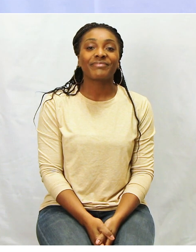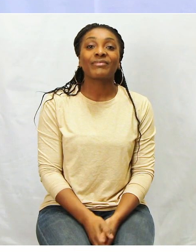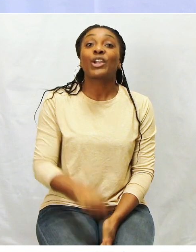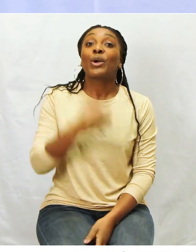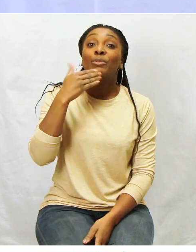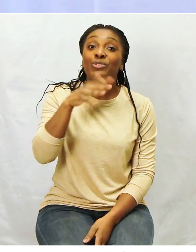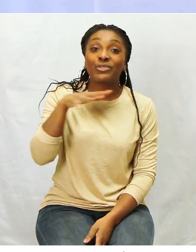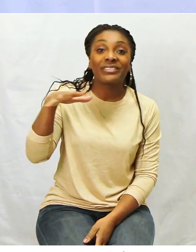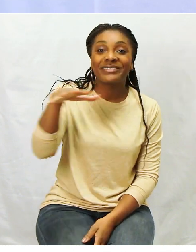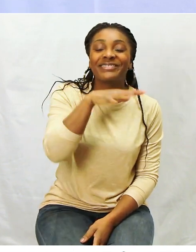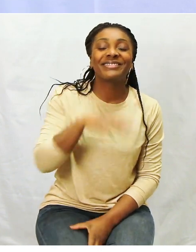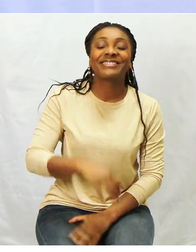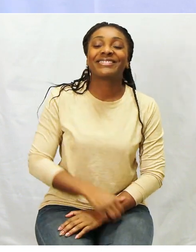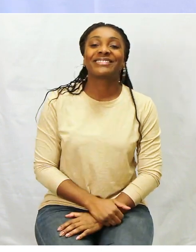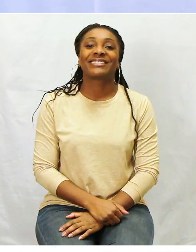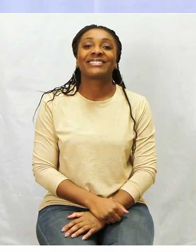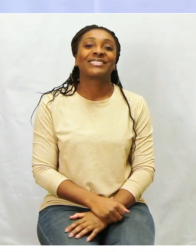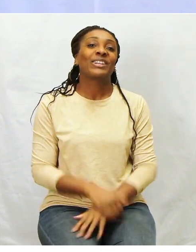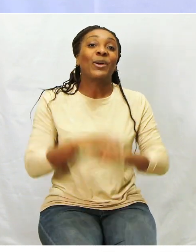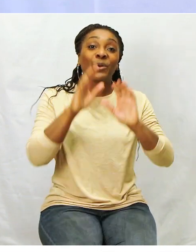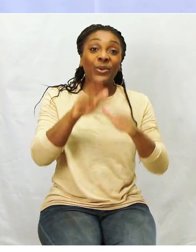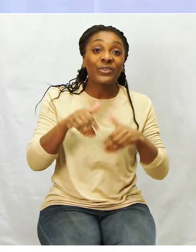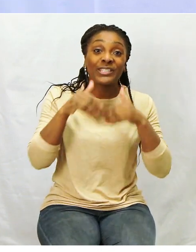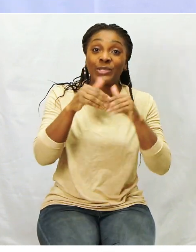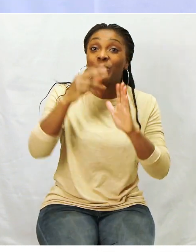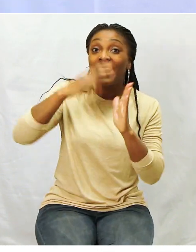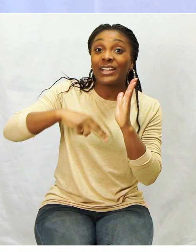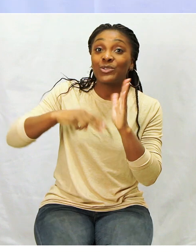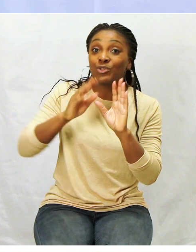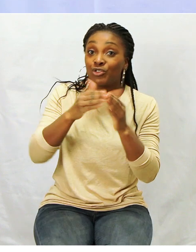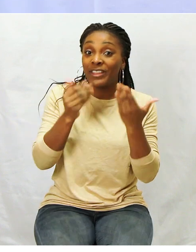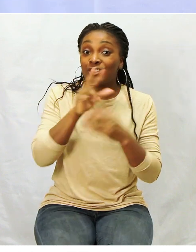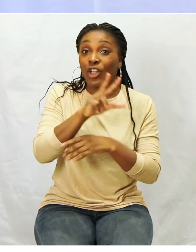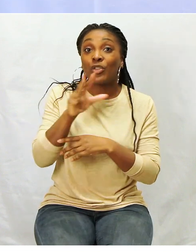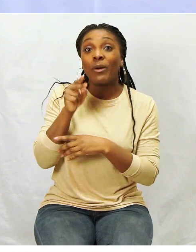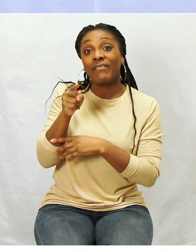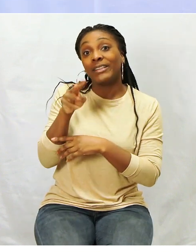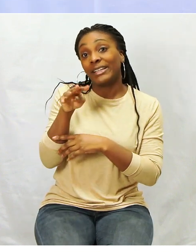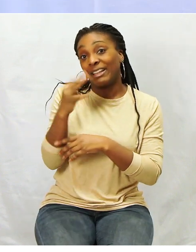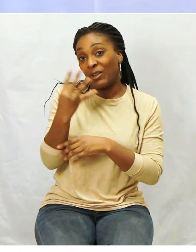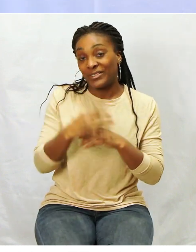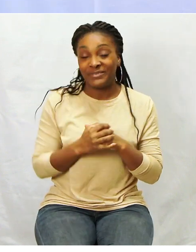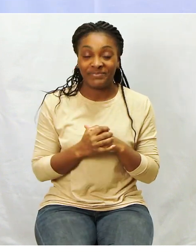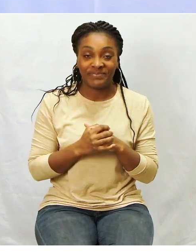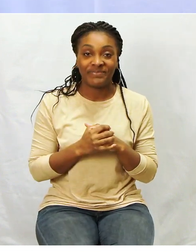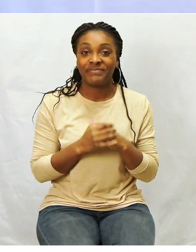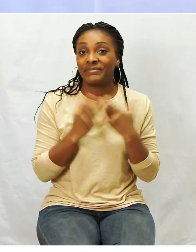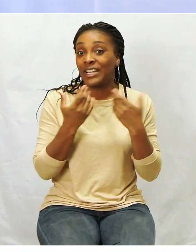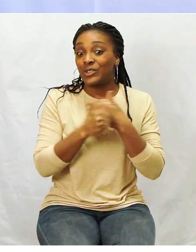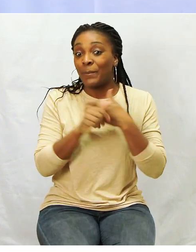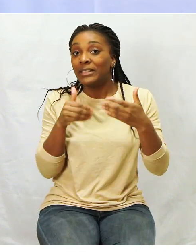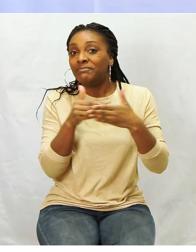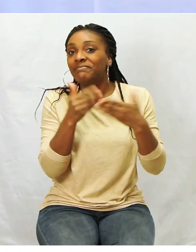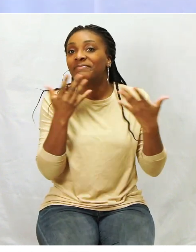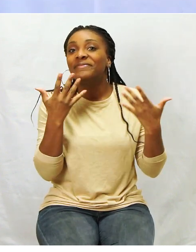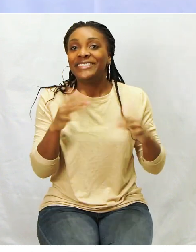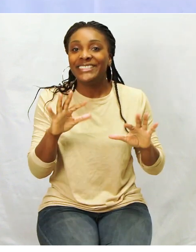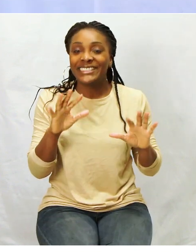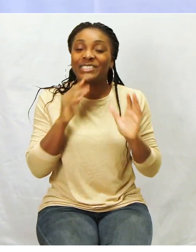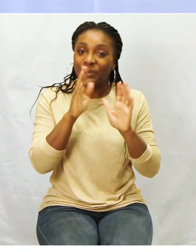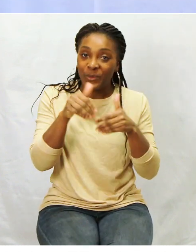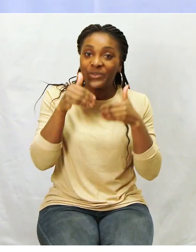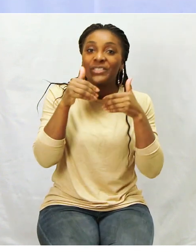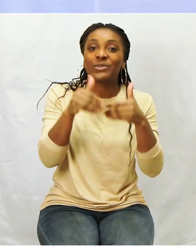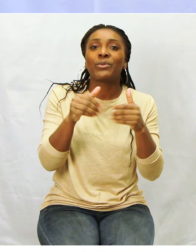Bonjour à tous et à toutes. On continue de notre lecture, Genèse 33, verset 14. C'est la fin de la semaine et on va continuer